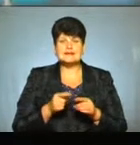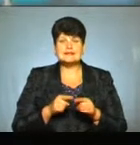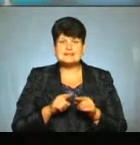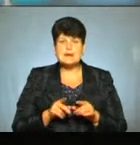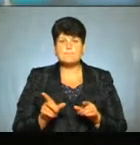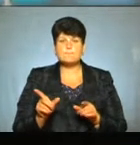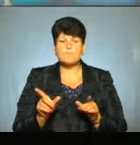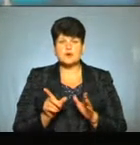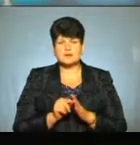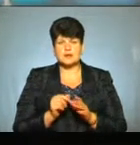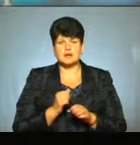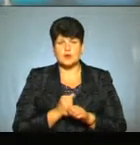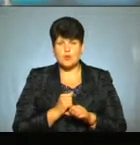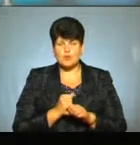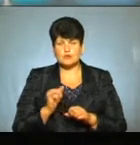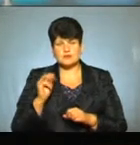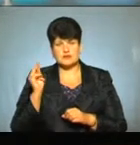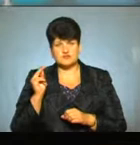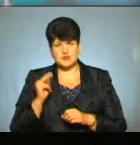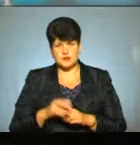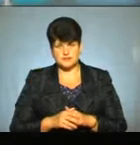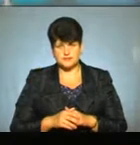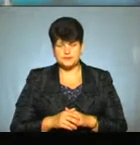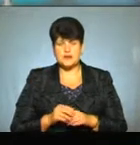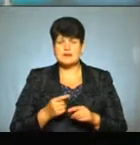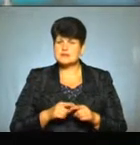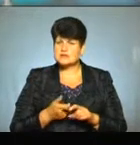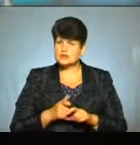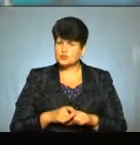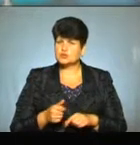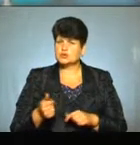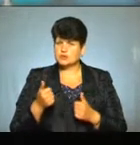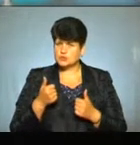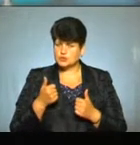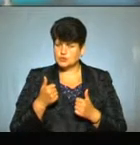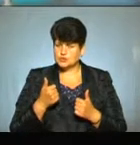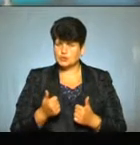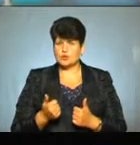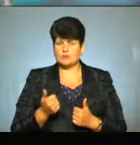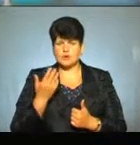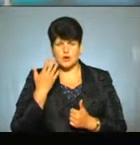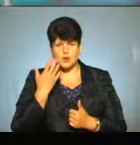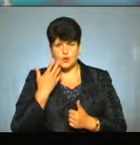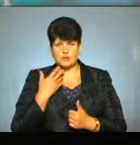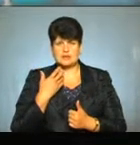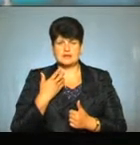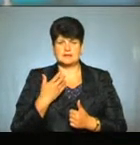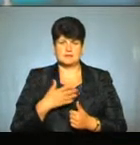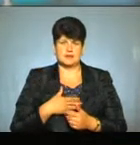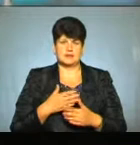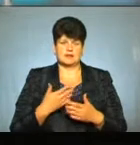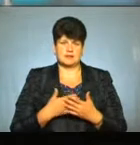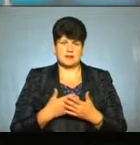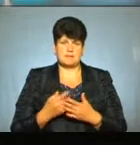є поєднання роботи і навчання. Тобто це є дуже добре, коли ми,